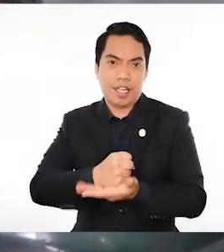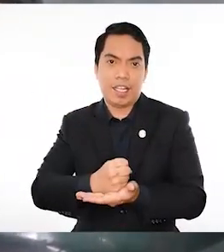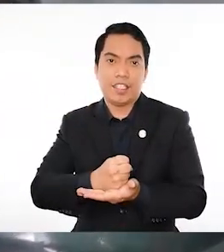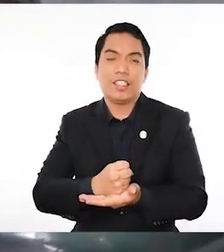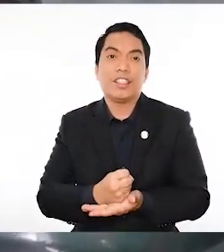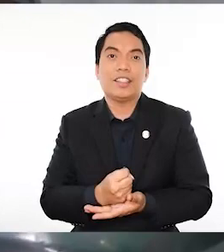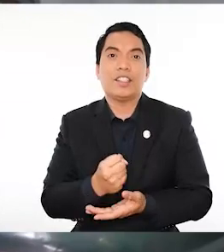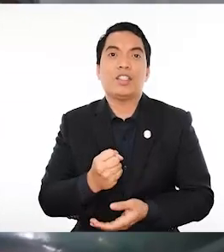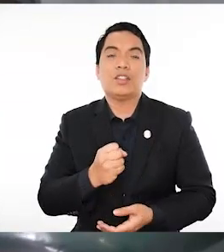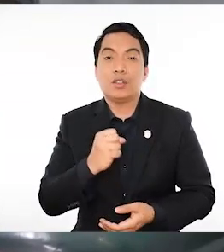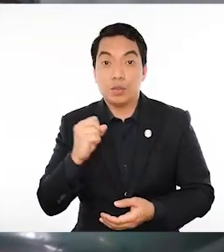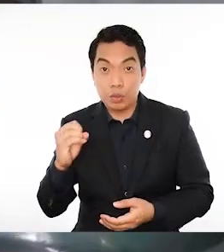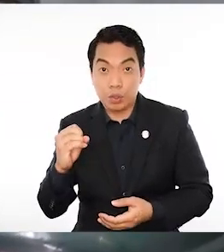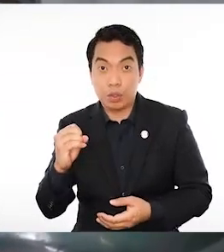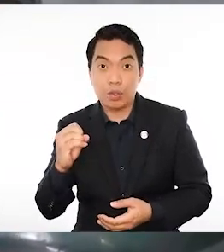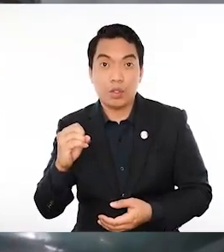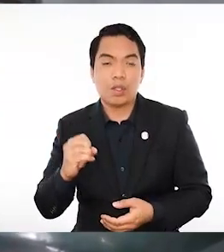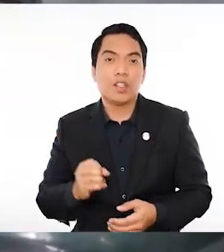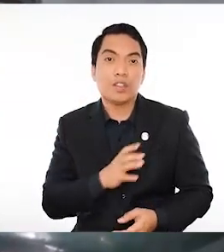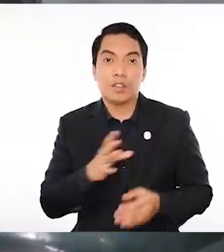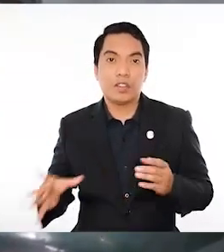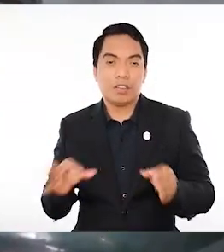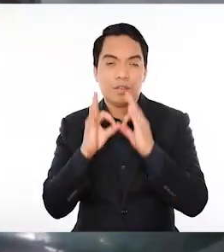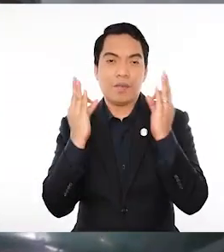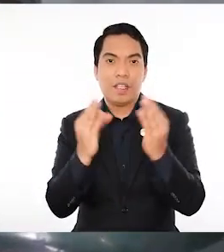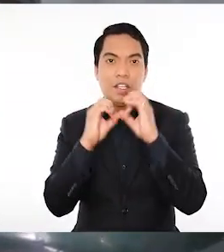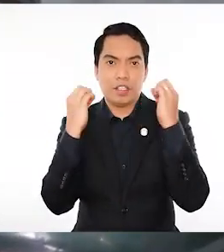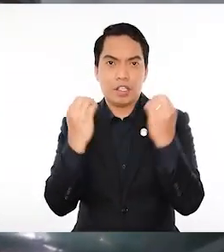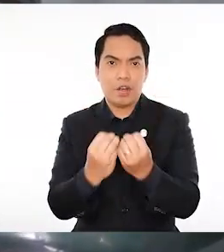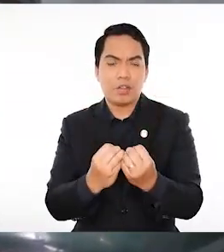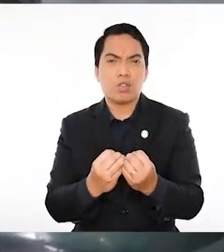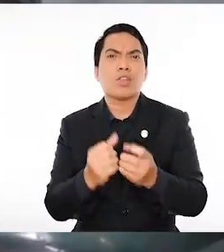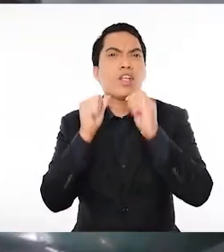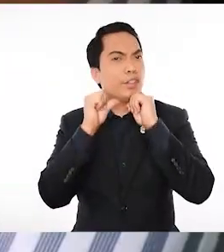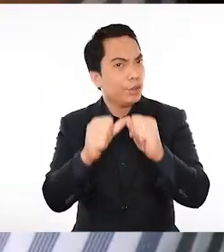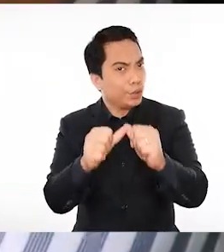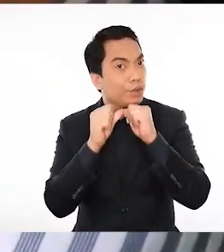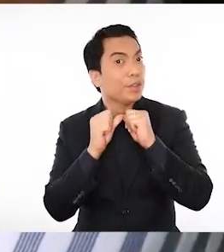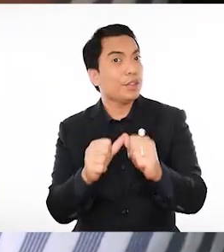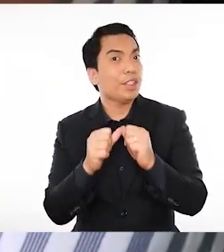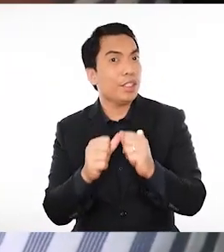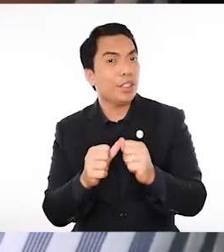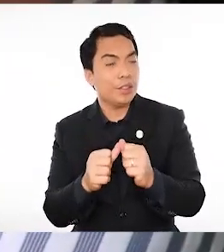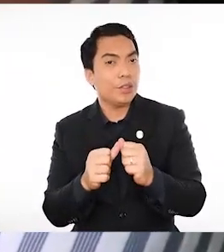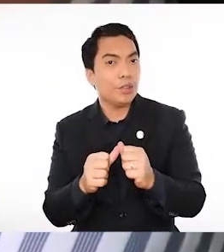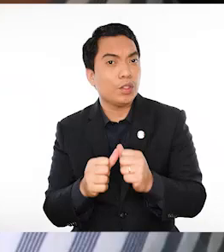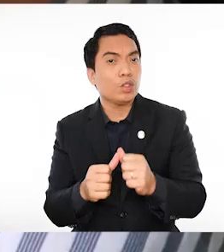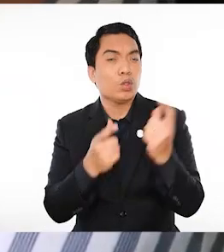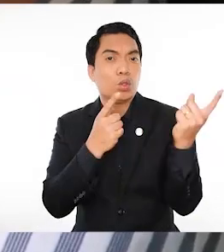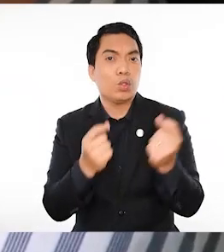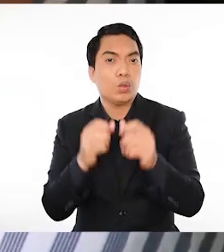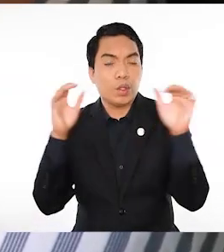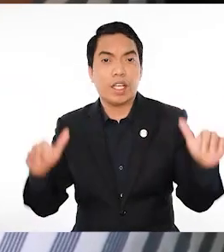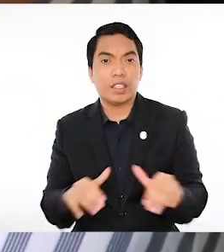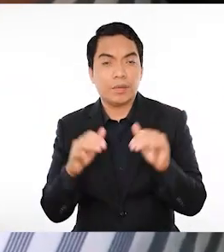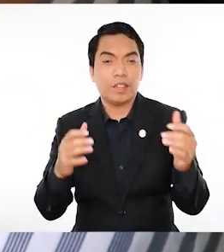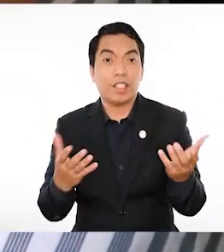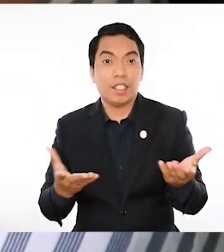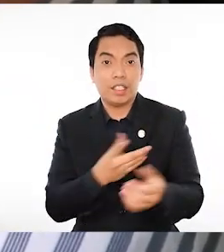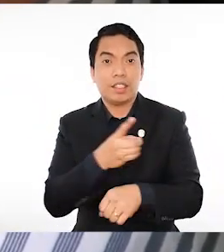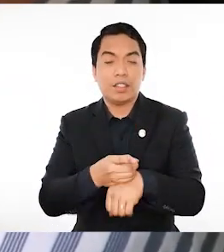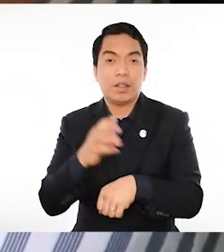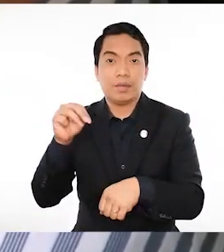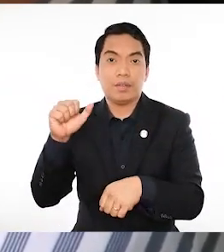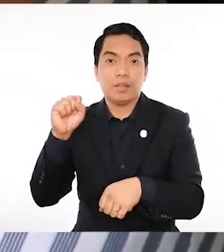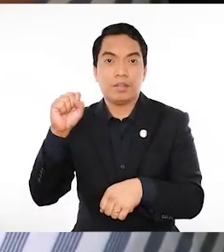Kaya hindi tumitigil ang mga kapisanan dito sa distrito ng Masbate sa pagsasagawa ng mga livelihood seminars